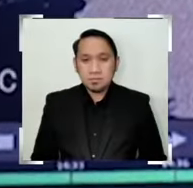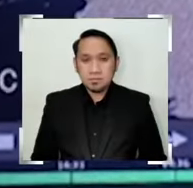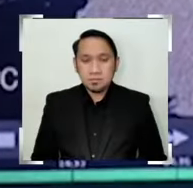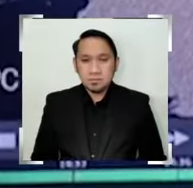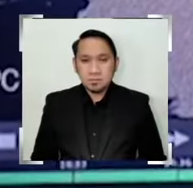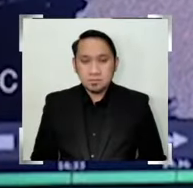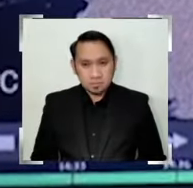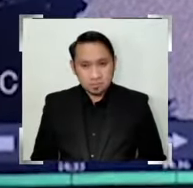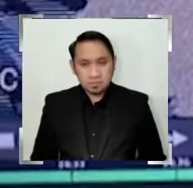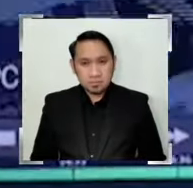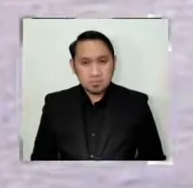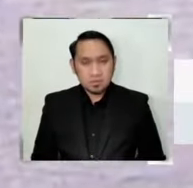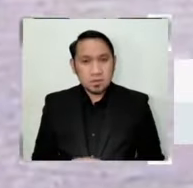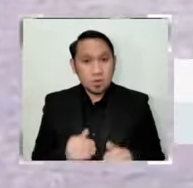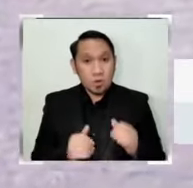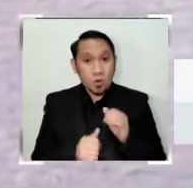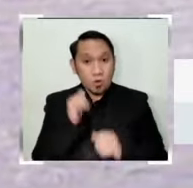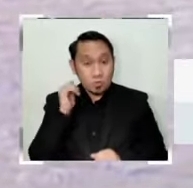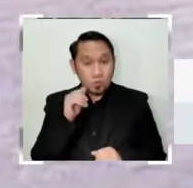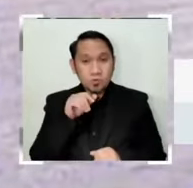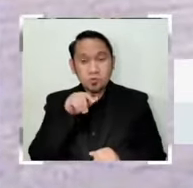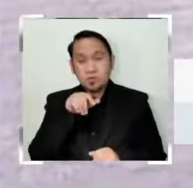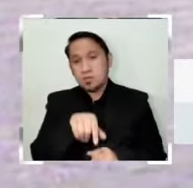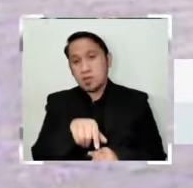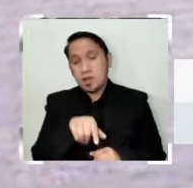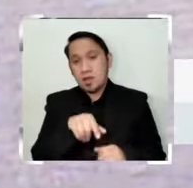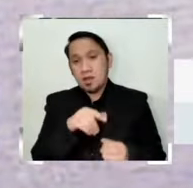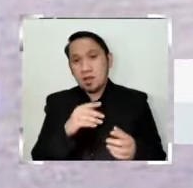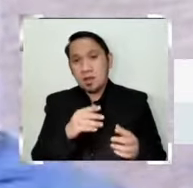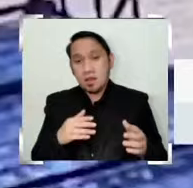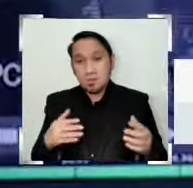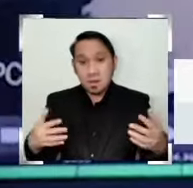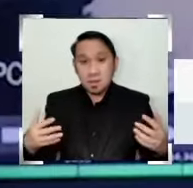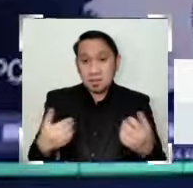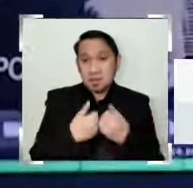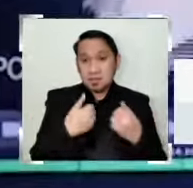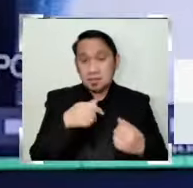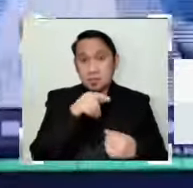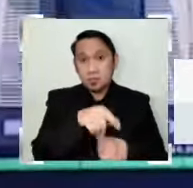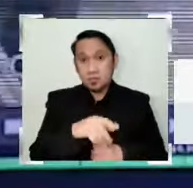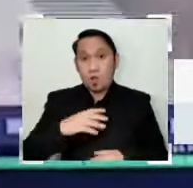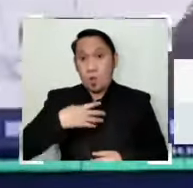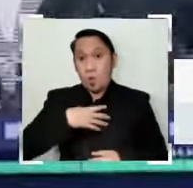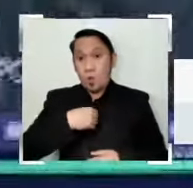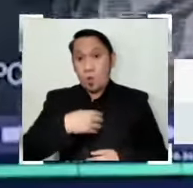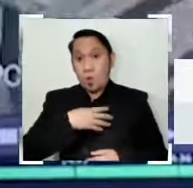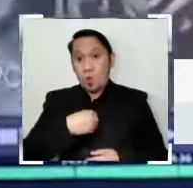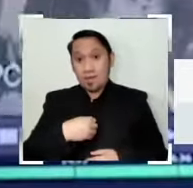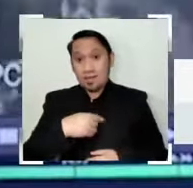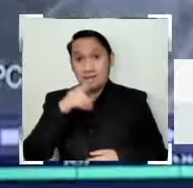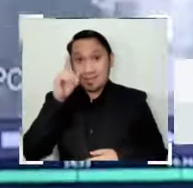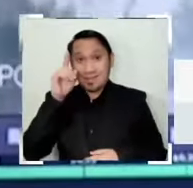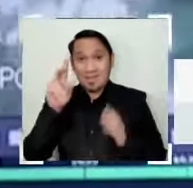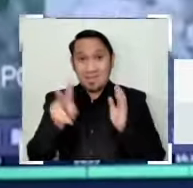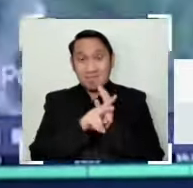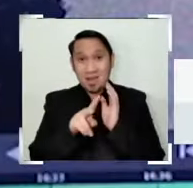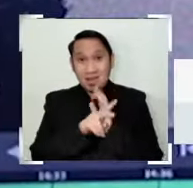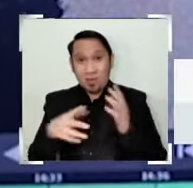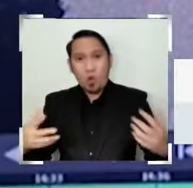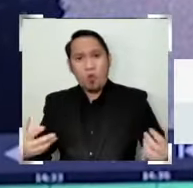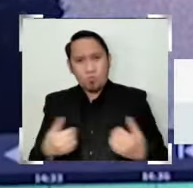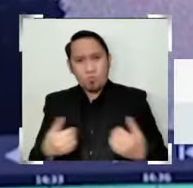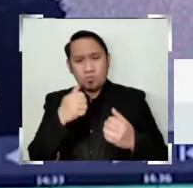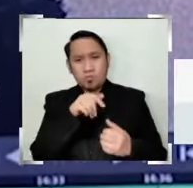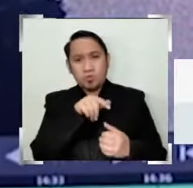Muntik na mahagip ng umaharurot na puting van ang isang lalaki tumatawid sa Legazpi City, Albay. Maya-maya pa sumalpo ang